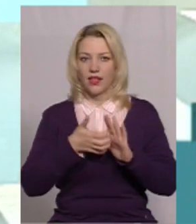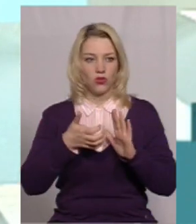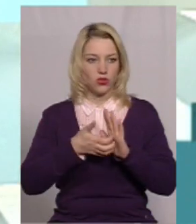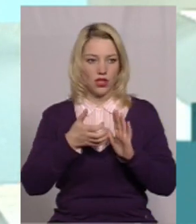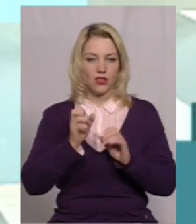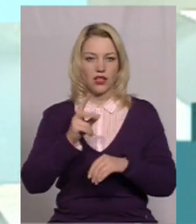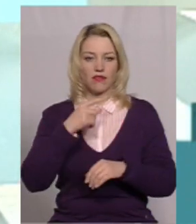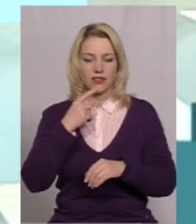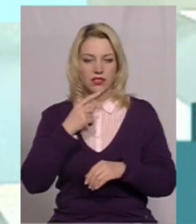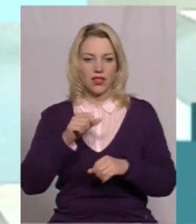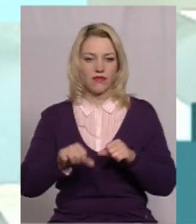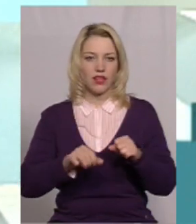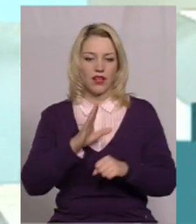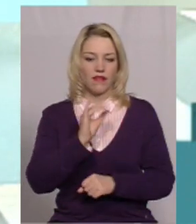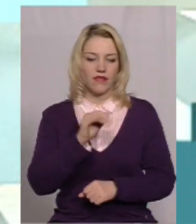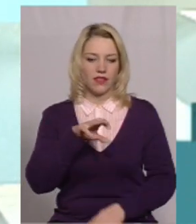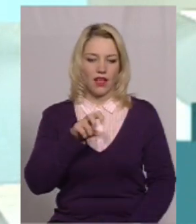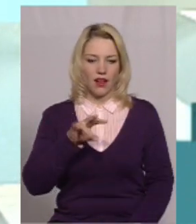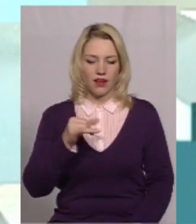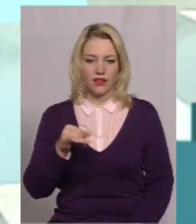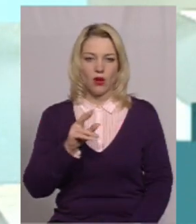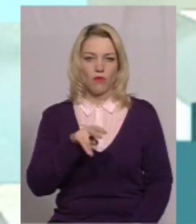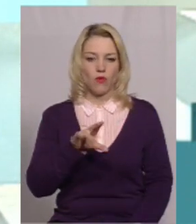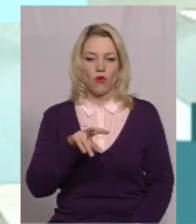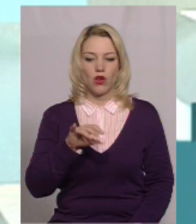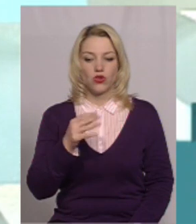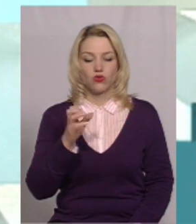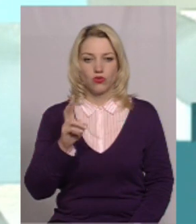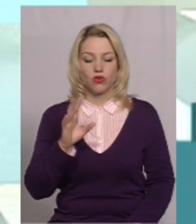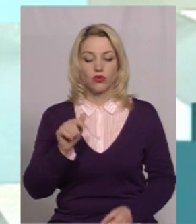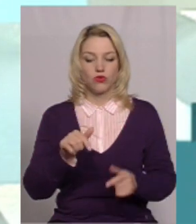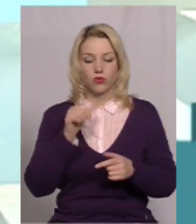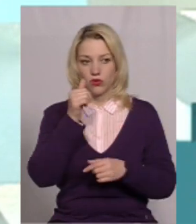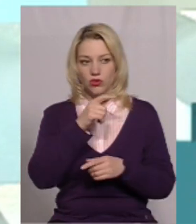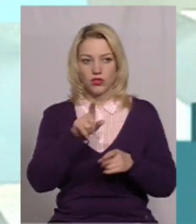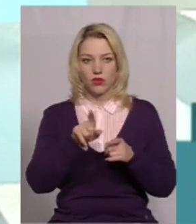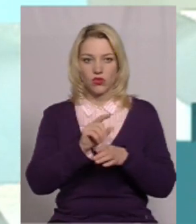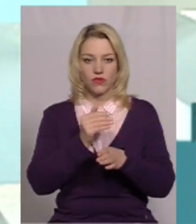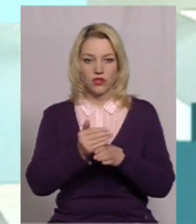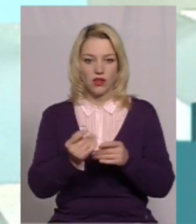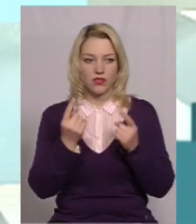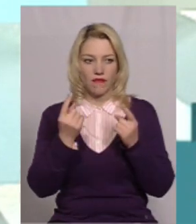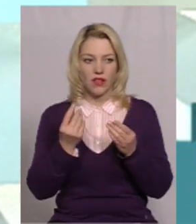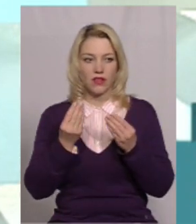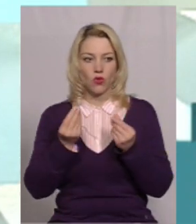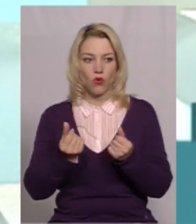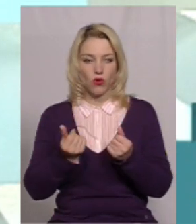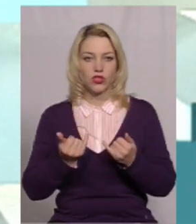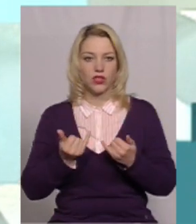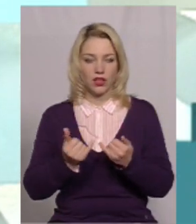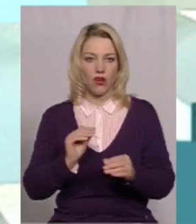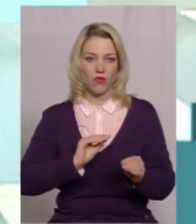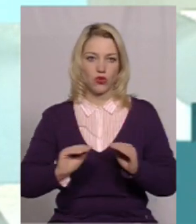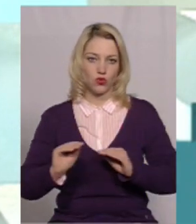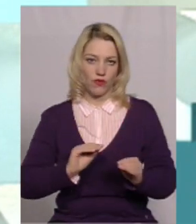недостатні, як зазначив Віталій Поліщук. Ну, але цього року також виділяються великі кошти на